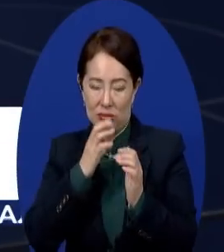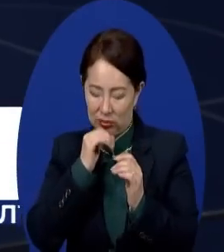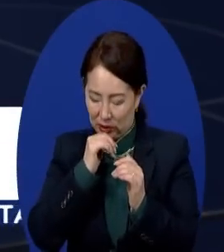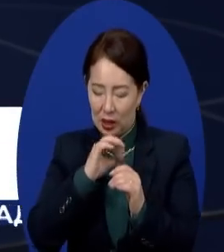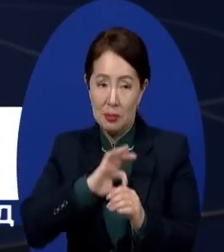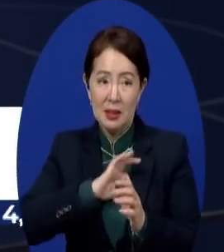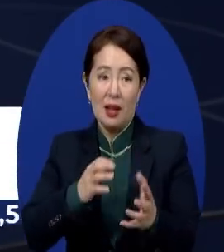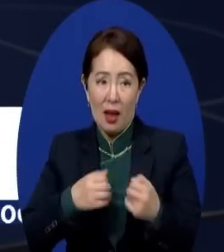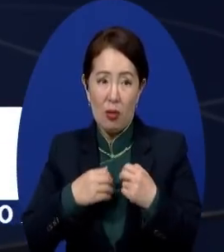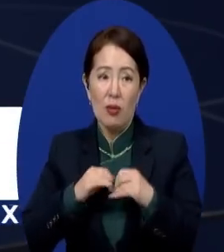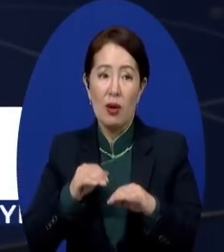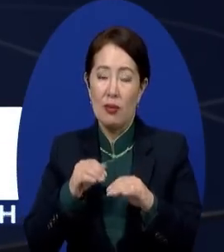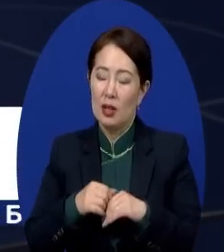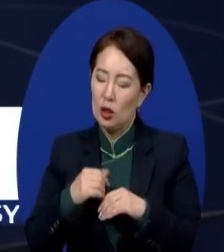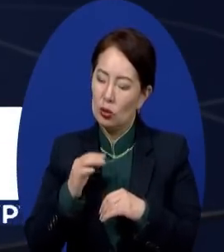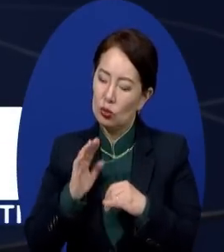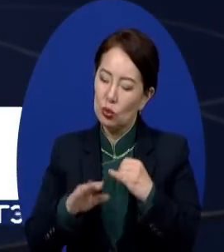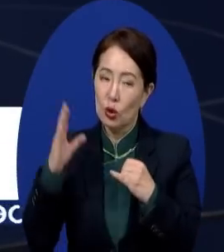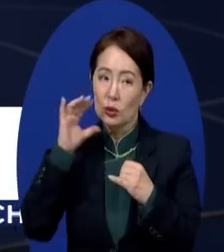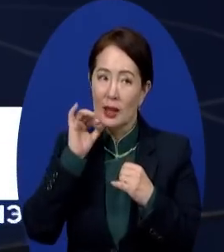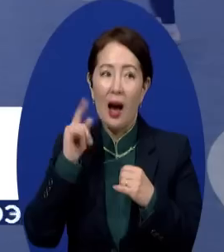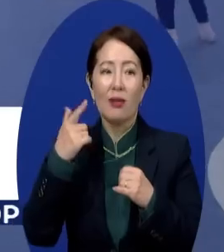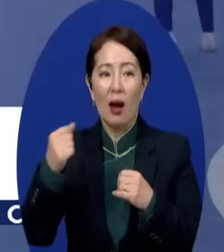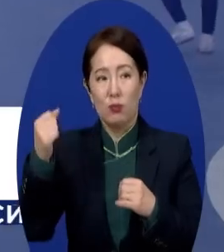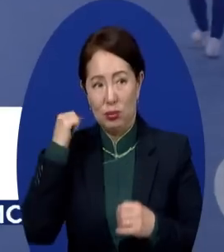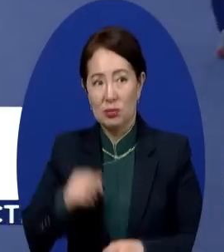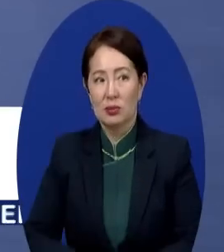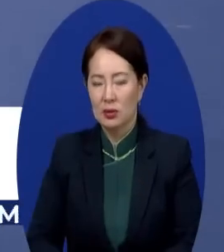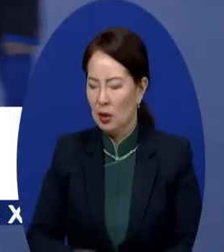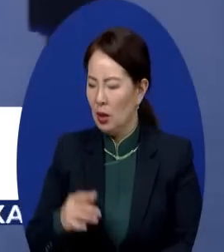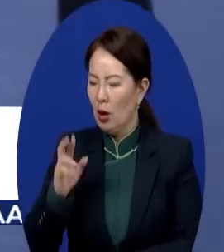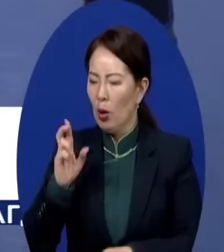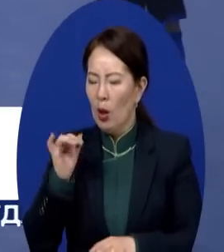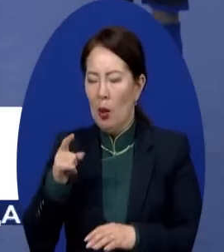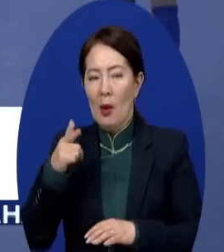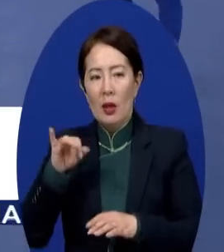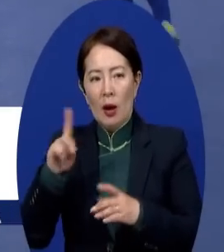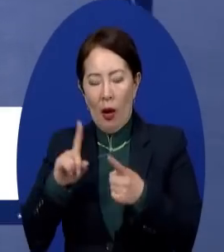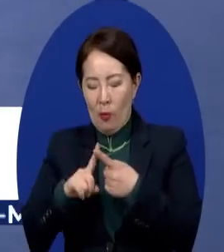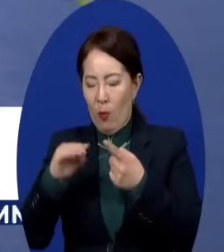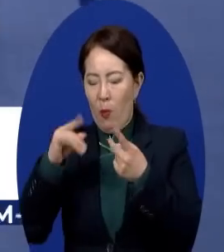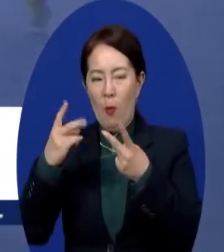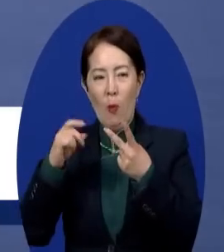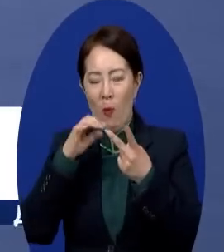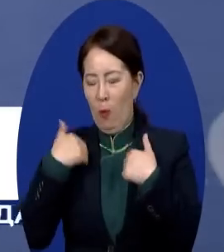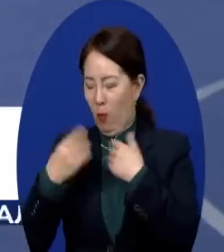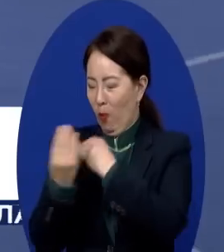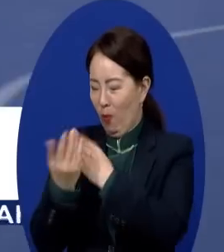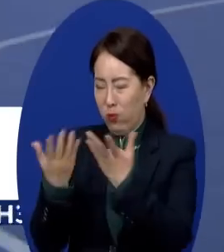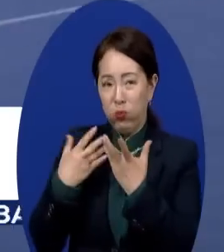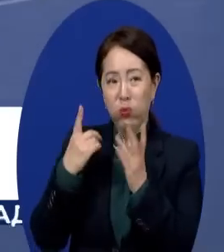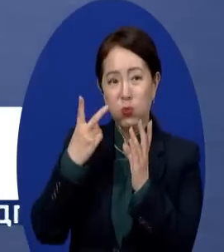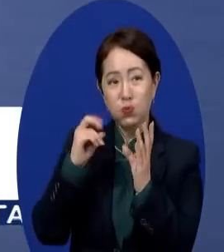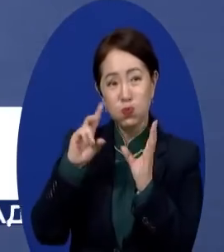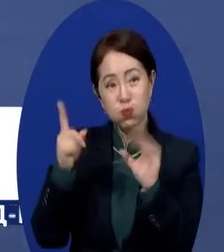орохдоо ингээд сүүлийн тэмцээнд орж ингээд бид нэг авраг авч байгаа маа. Энэ Арис гэдэг клуб банзрагч. Тэгээ 60 сайхан гэдэг хоёр багштар явж гисэн 11 оноос